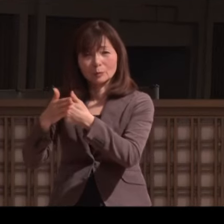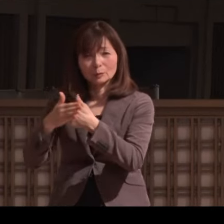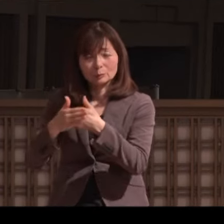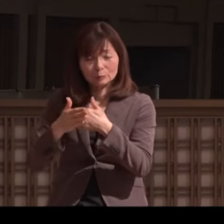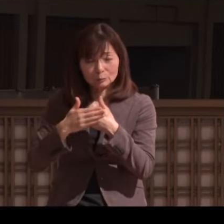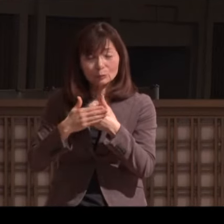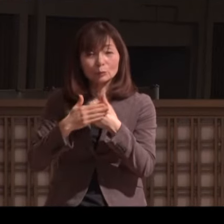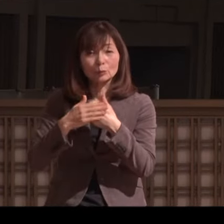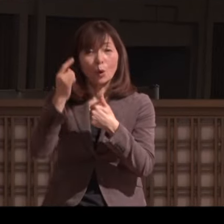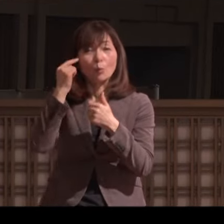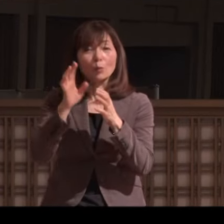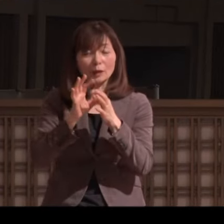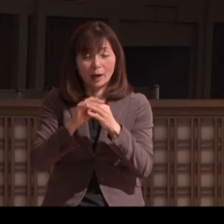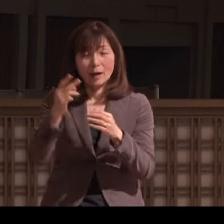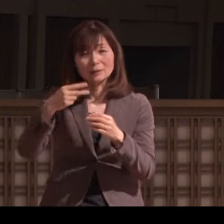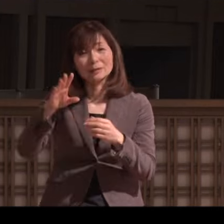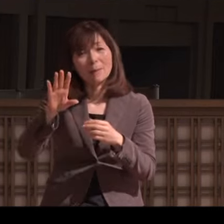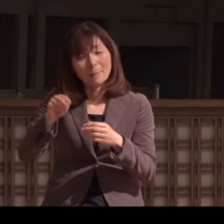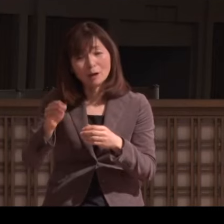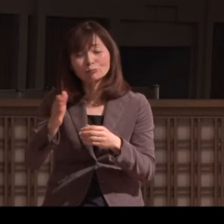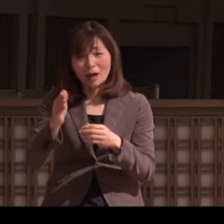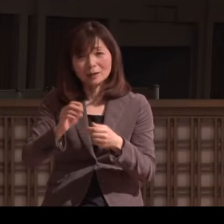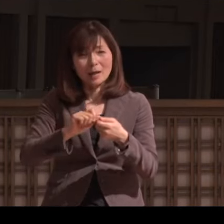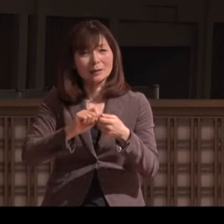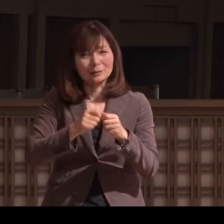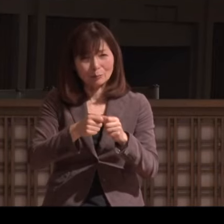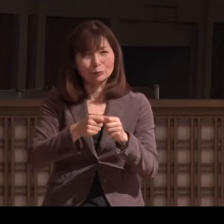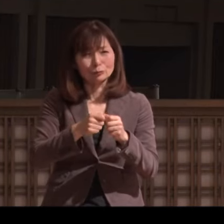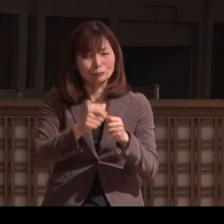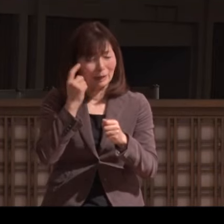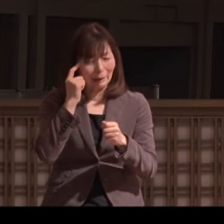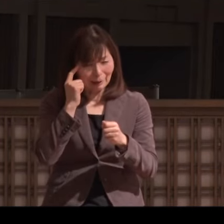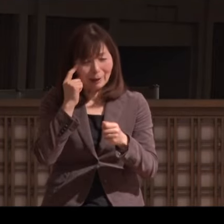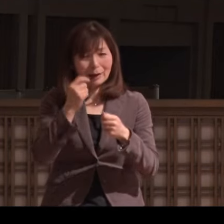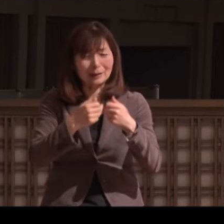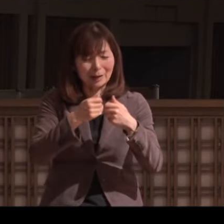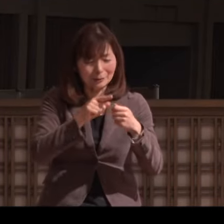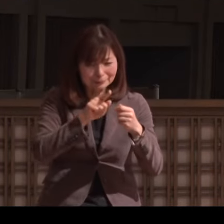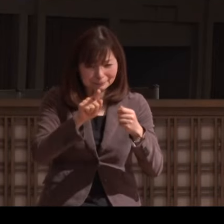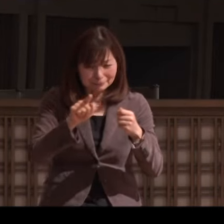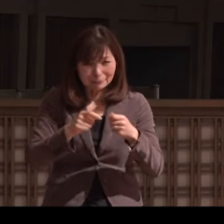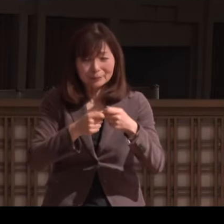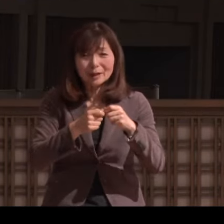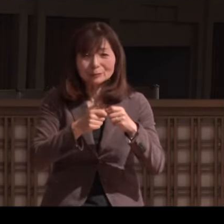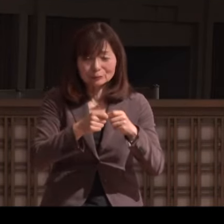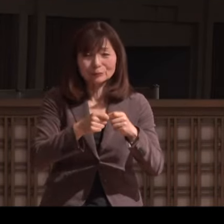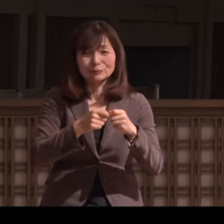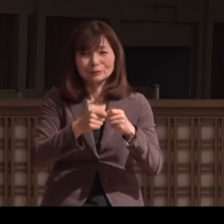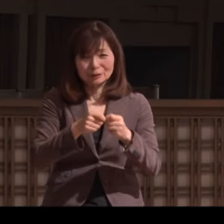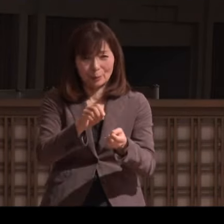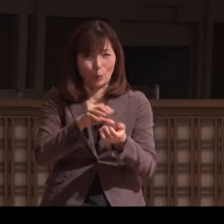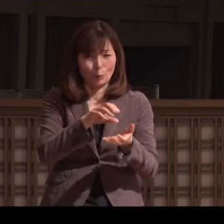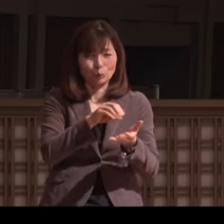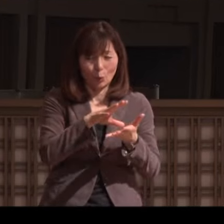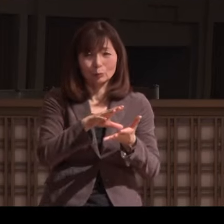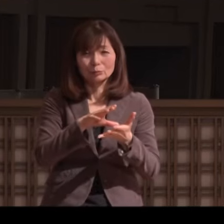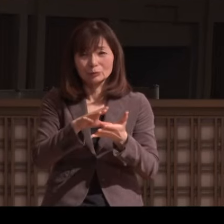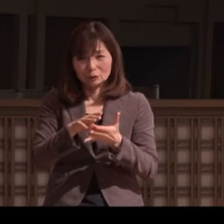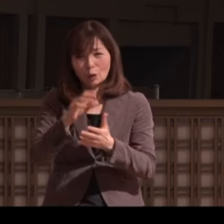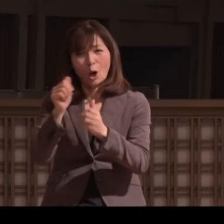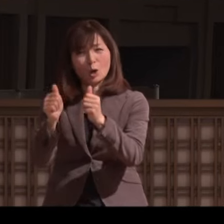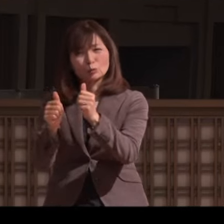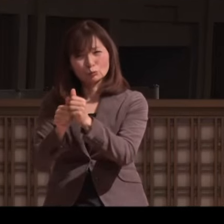かかるから株やって儲けときなさいっていうま僕と同じようなしわがれ声やっていたような副総理がなんかわーっと言ったん